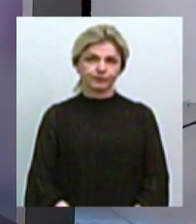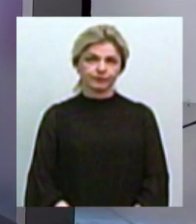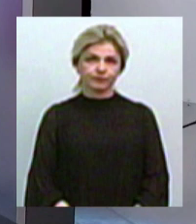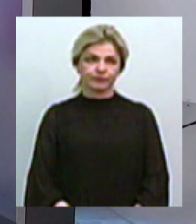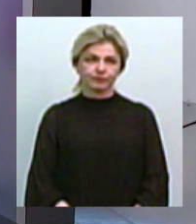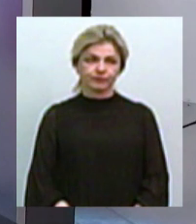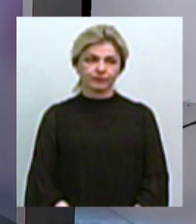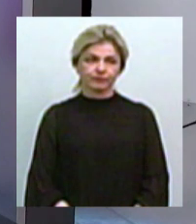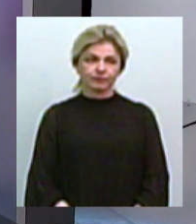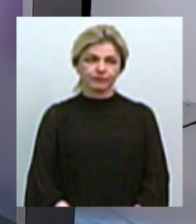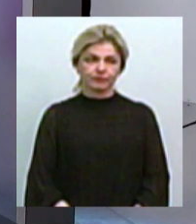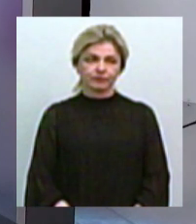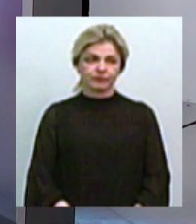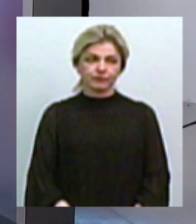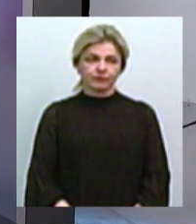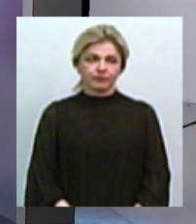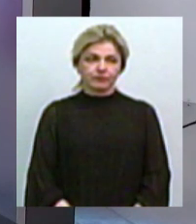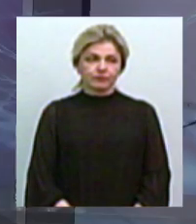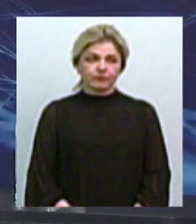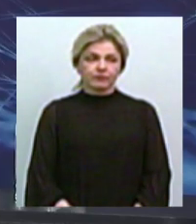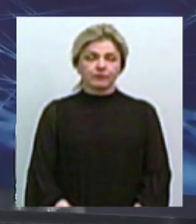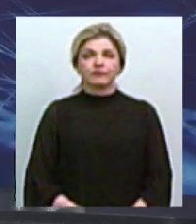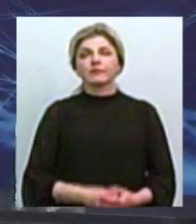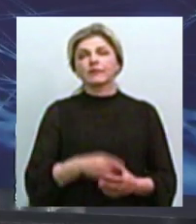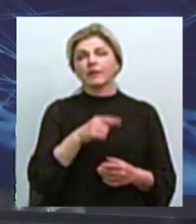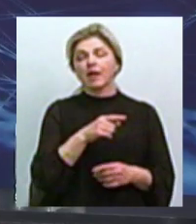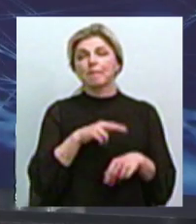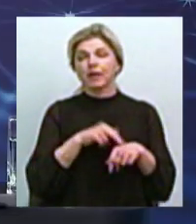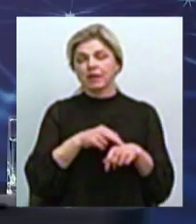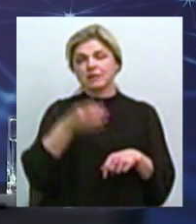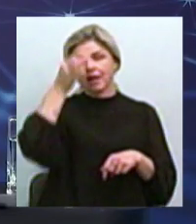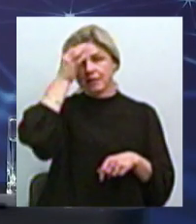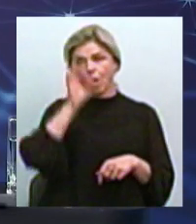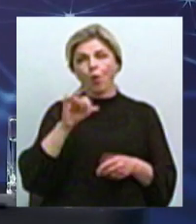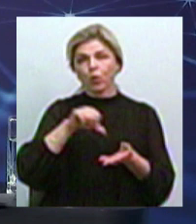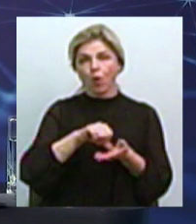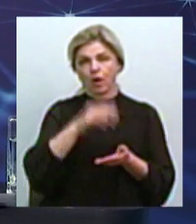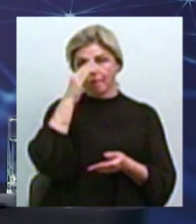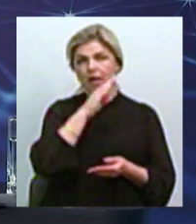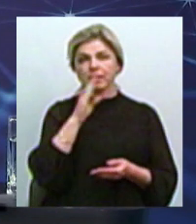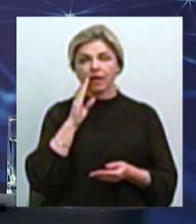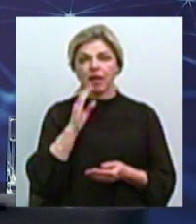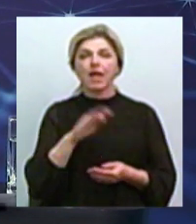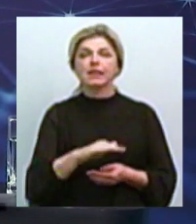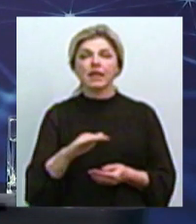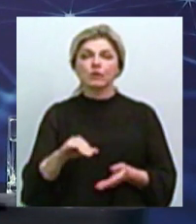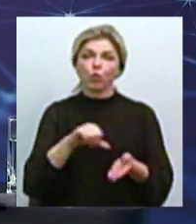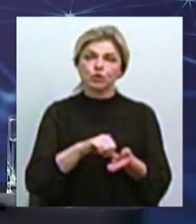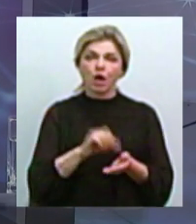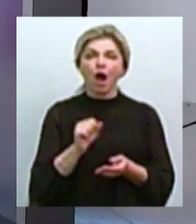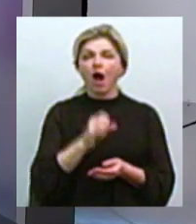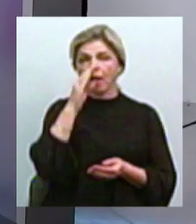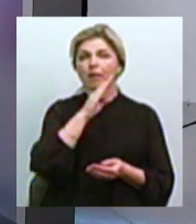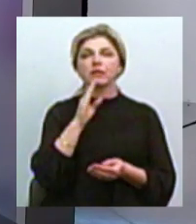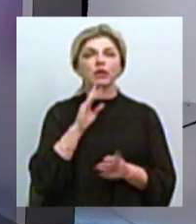Ми працюємо в прямому ефірі. Тетяна Ілляна Пацюк згадала про роль батьків. Діти – учасники, а батьки, яку відіграють роль? Ой,